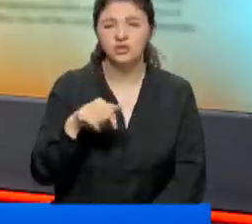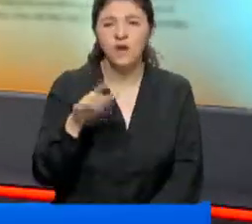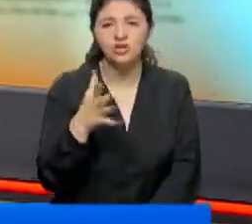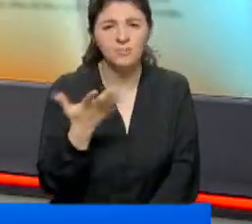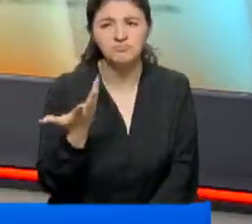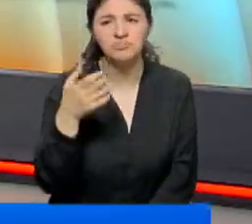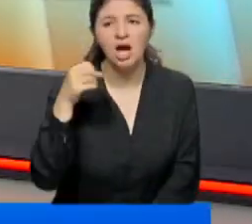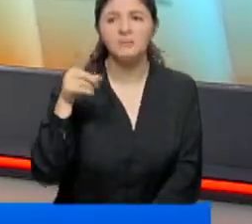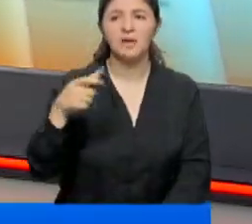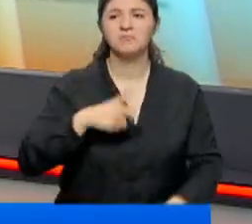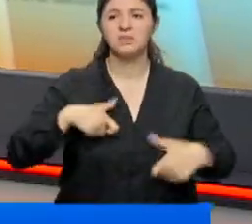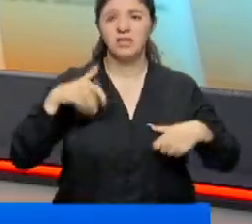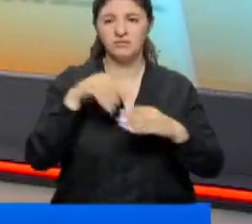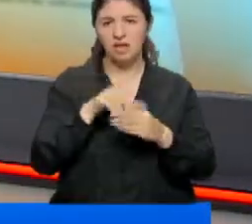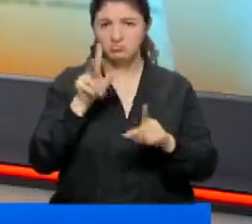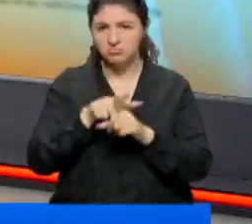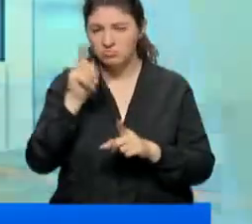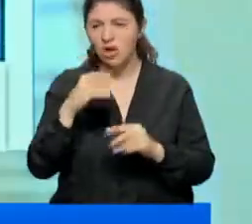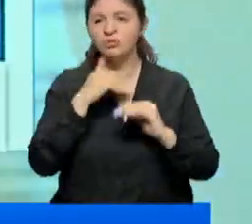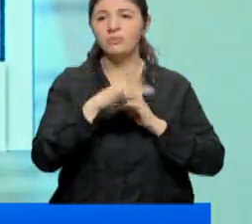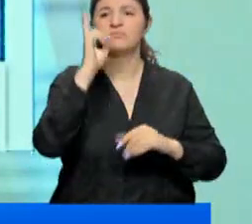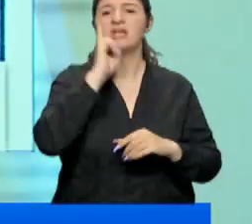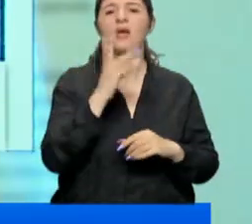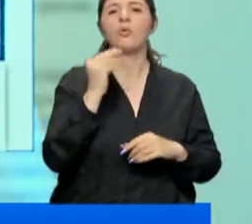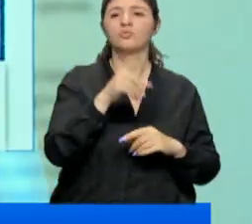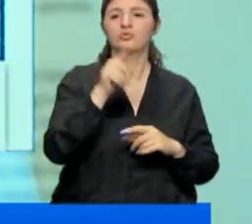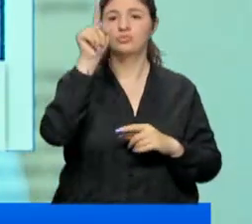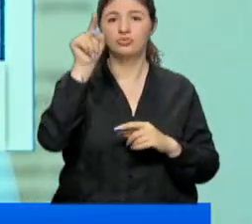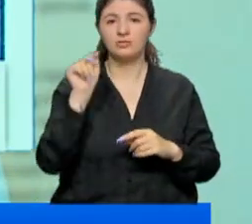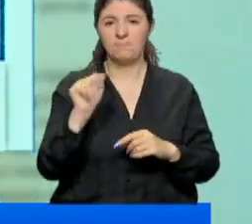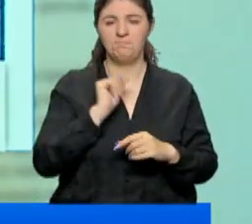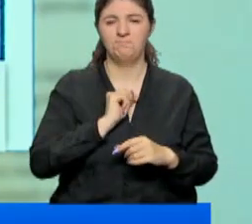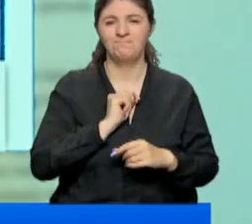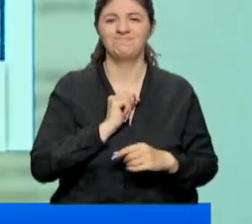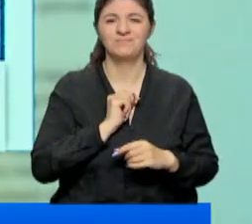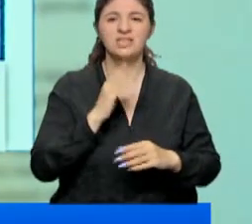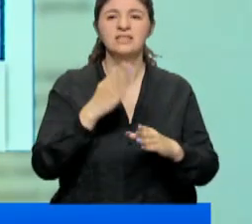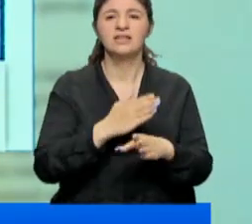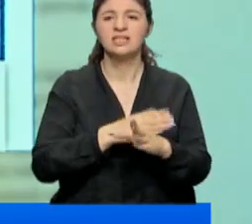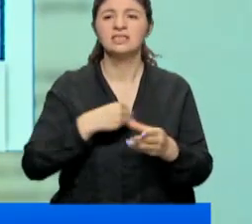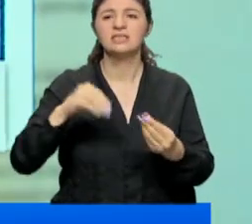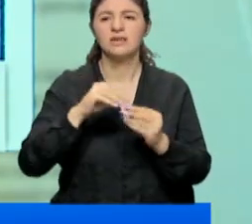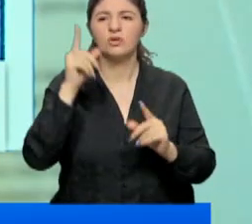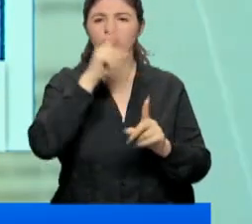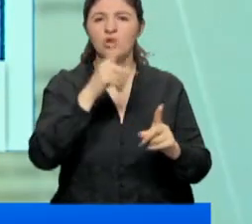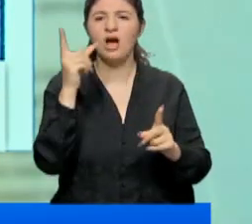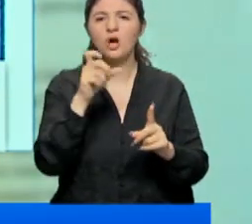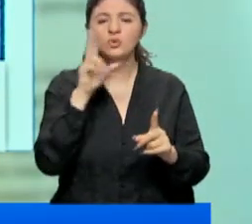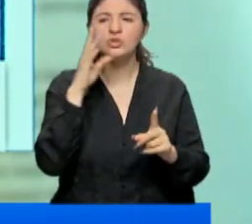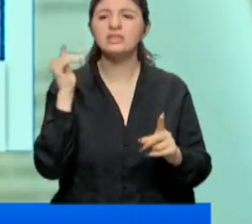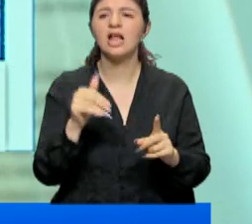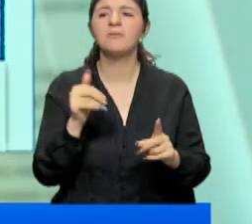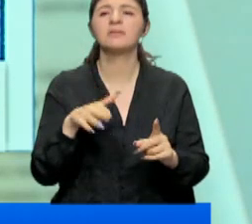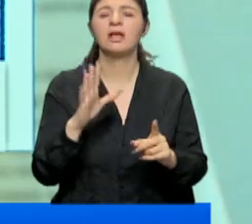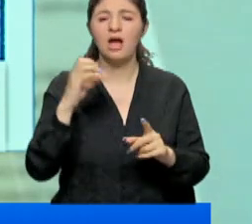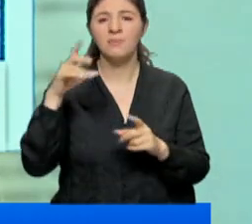acaba AK Partili vekil de katılacak mısınız halk zenginleşmiş ünlem vatandaş zam var yüzünden ay sonunu